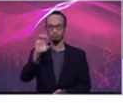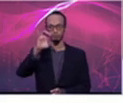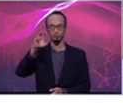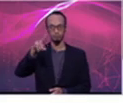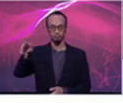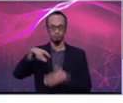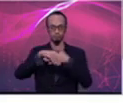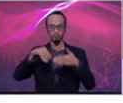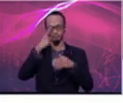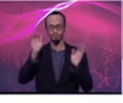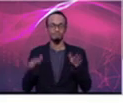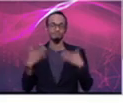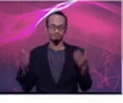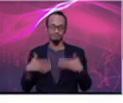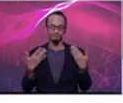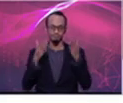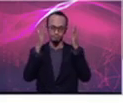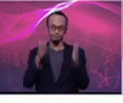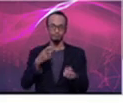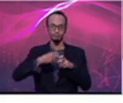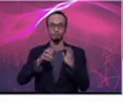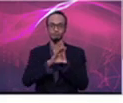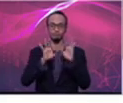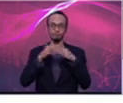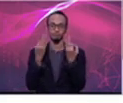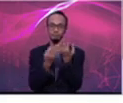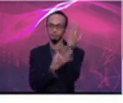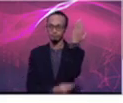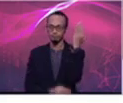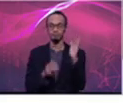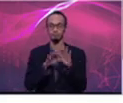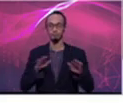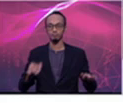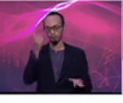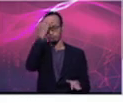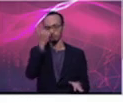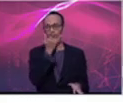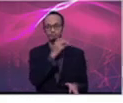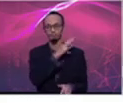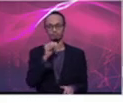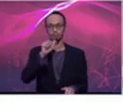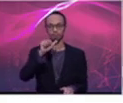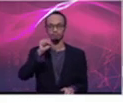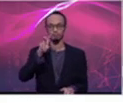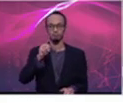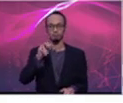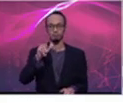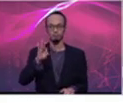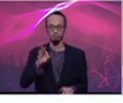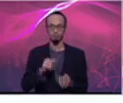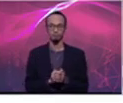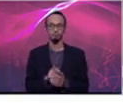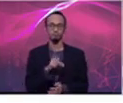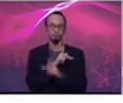menceriakan golongan yang memerlukan seperti keluarga miskin anak yatim dan asnaf kasih